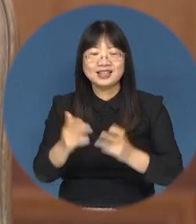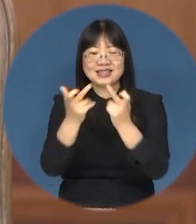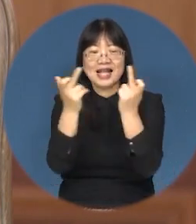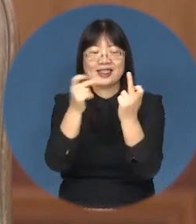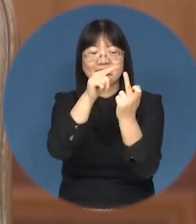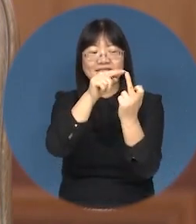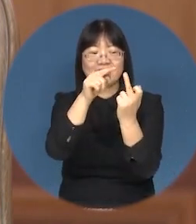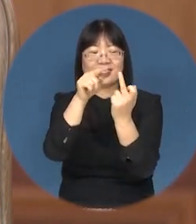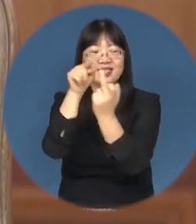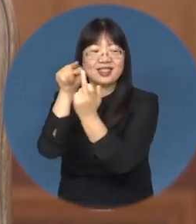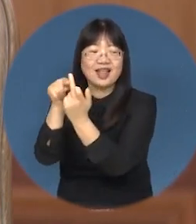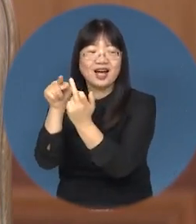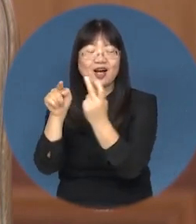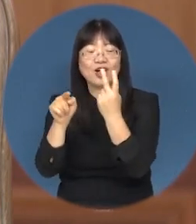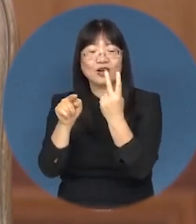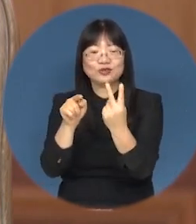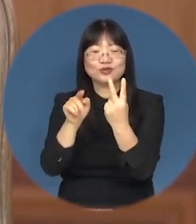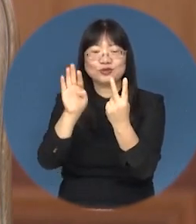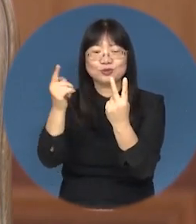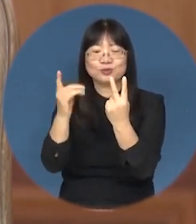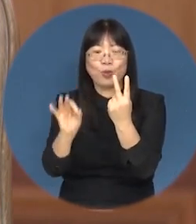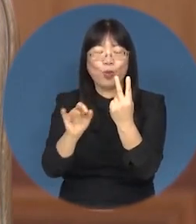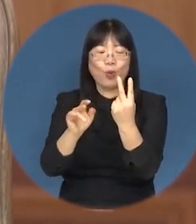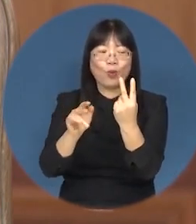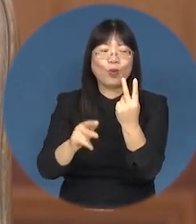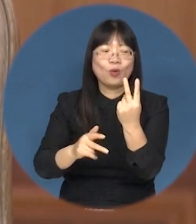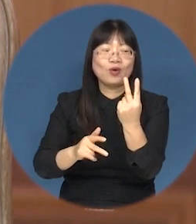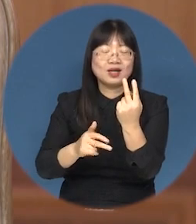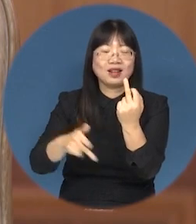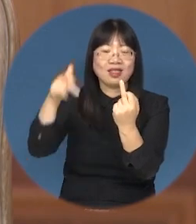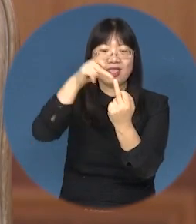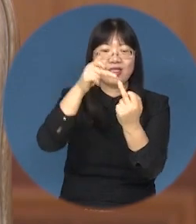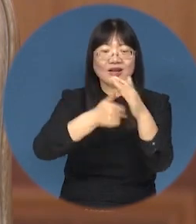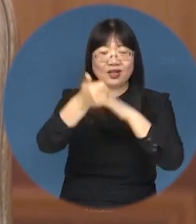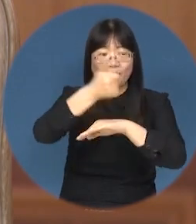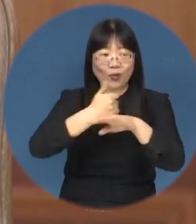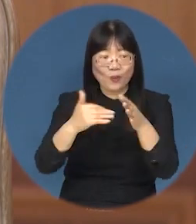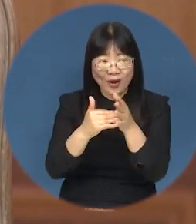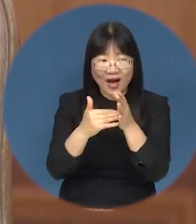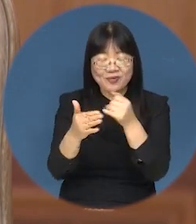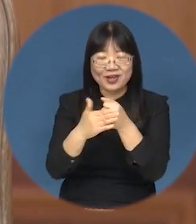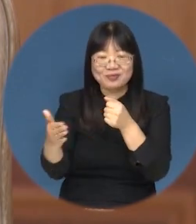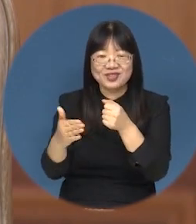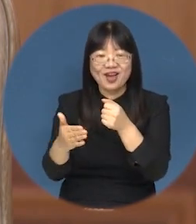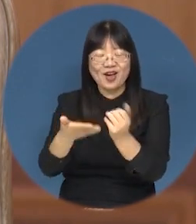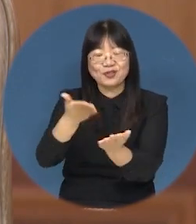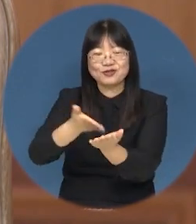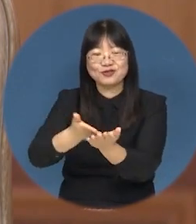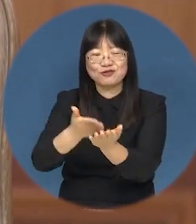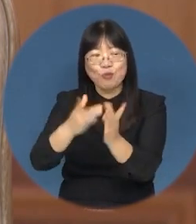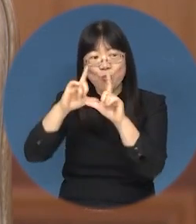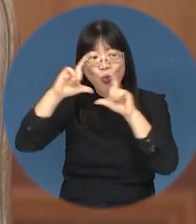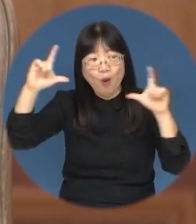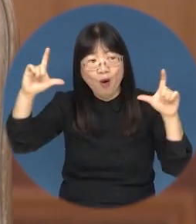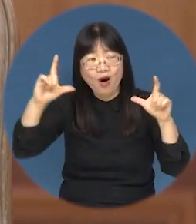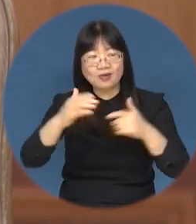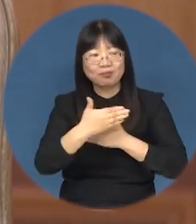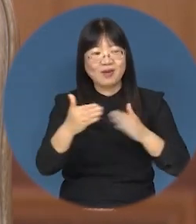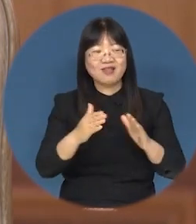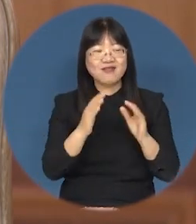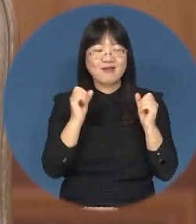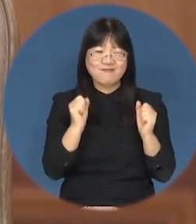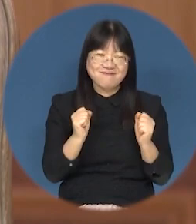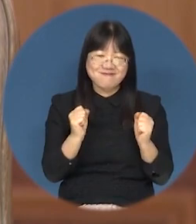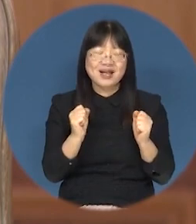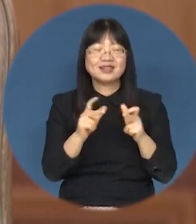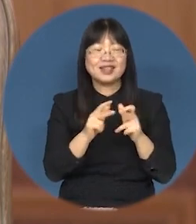등반하셨거든요. 두 봉을 등반하셨는데 그게 뉴스가 되니까 방 안에 있는 장애인들이 많이 밖으로 입으로 나오는 거죠. 예, 그래서 예.